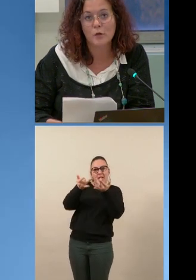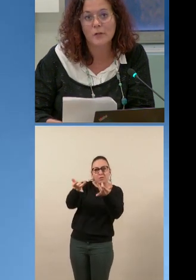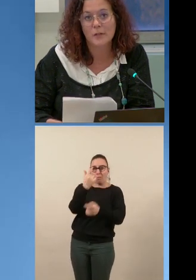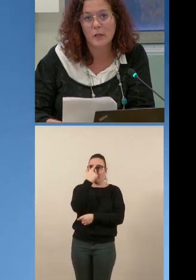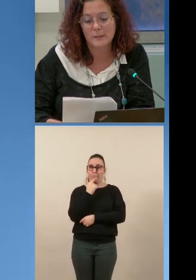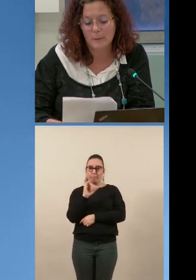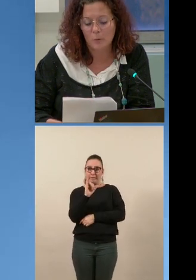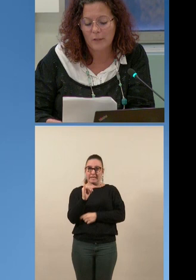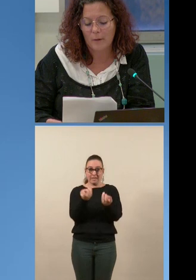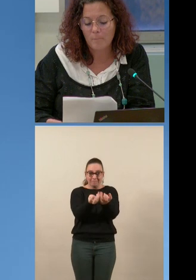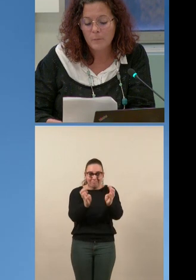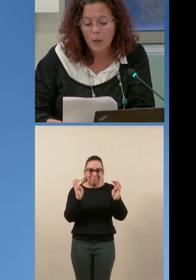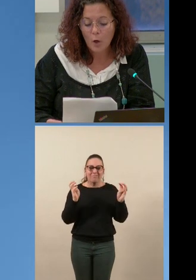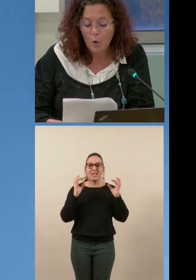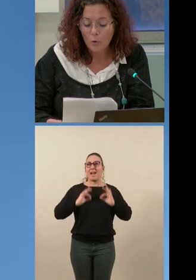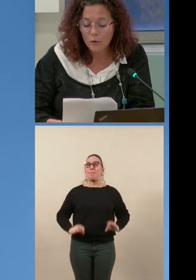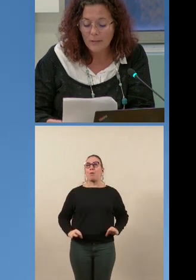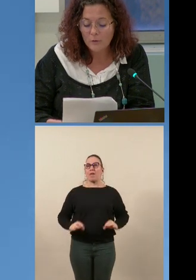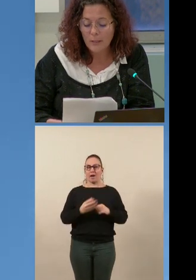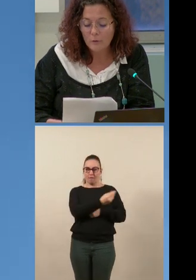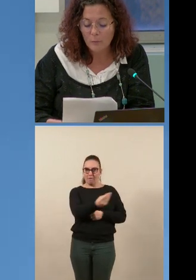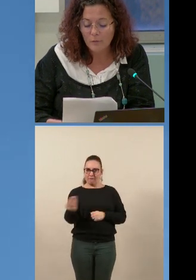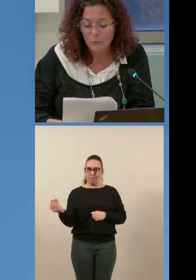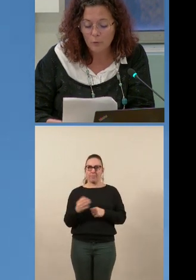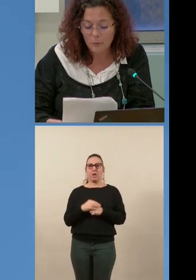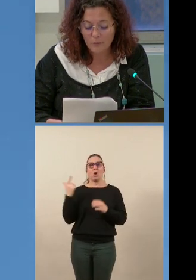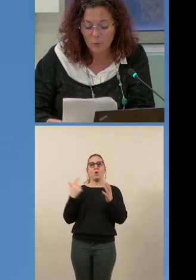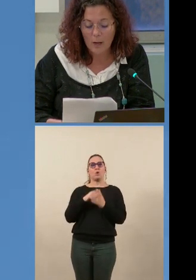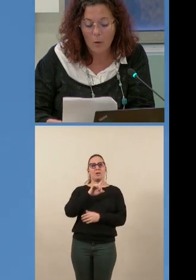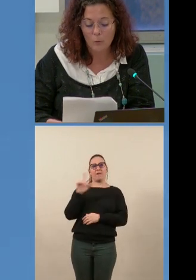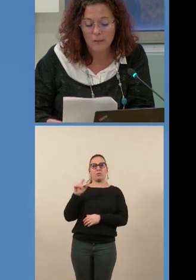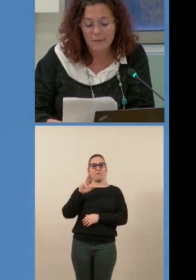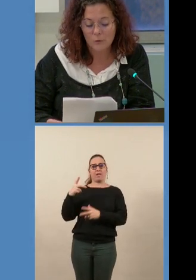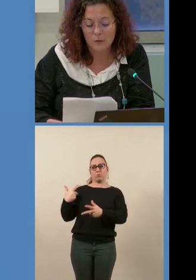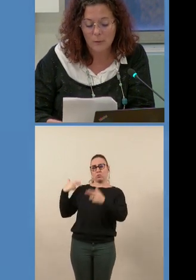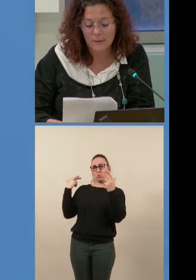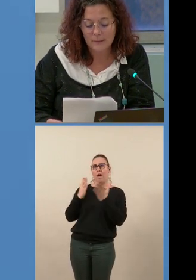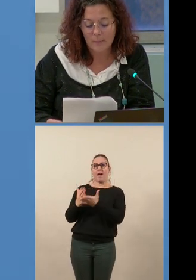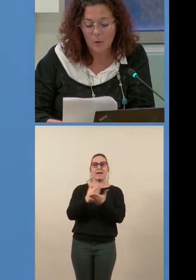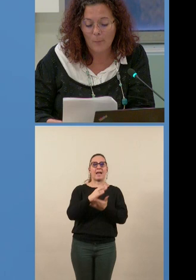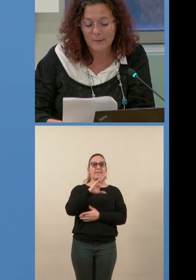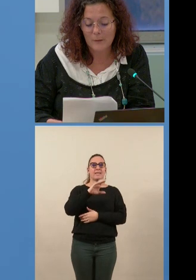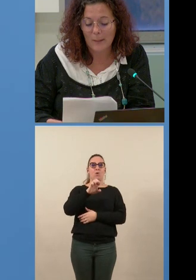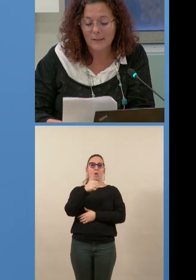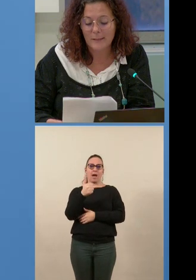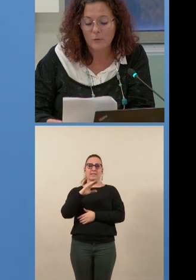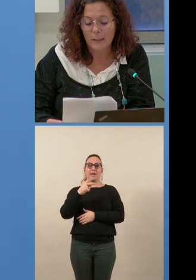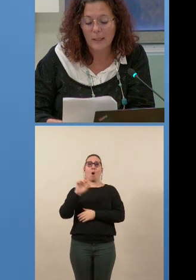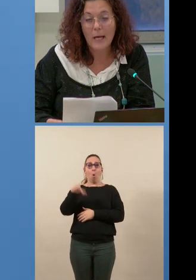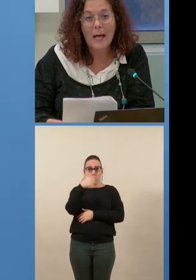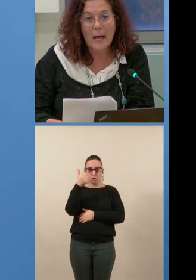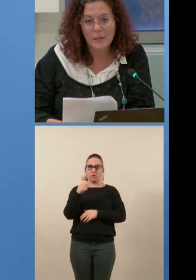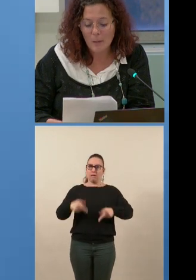enfants dans les écoles élémentaires au cours de l'année scolaire 2022-2023 11 classes de CE1 et CM1 ont participé à des